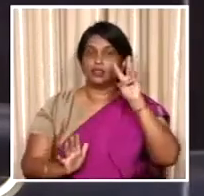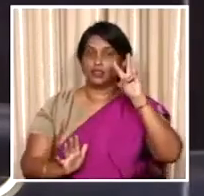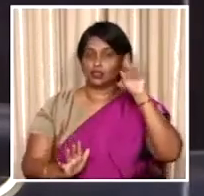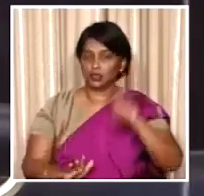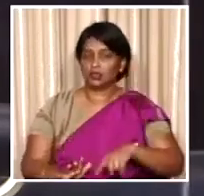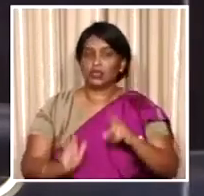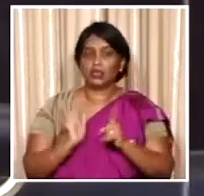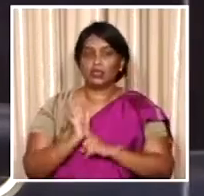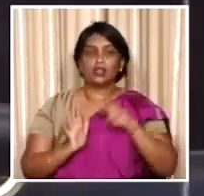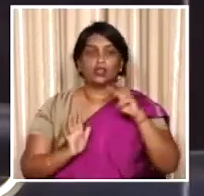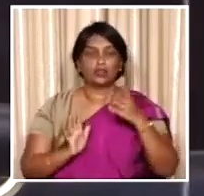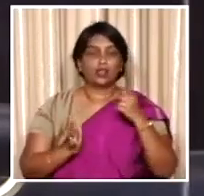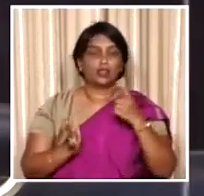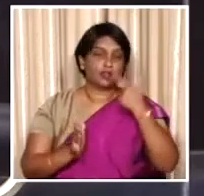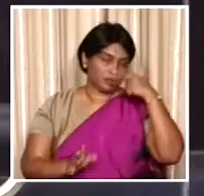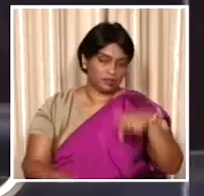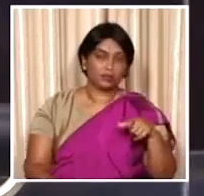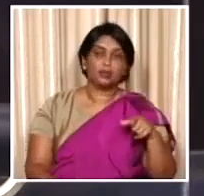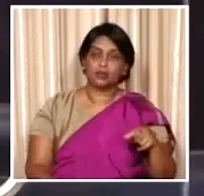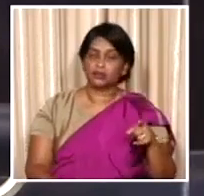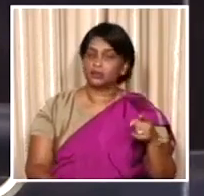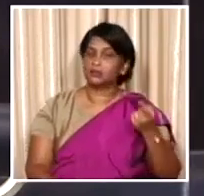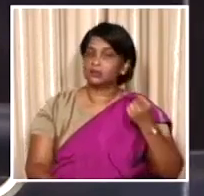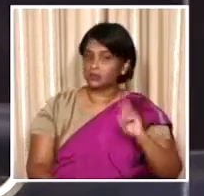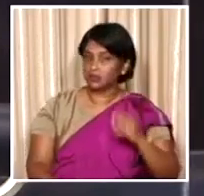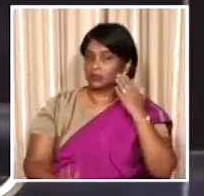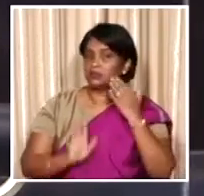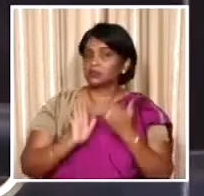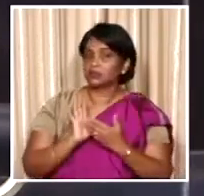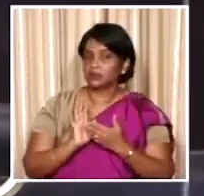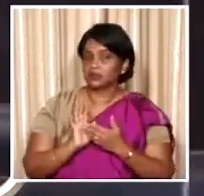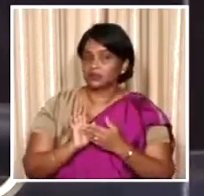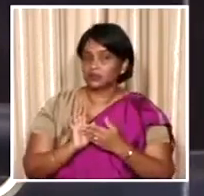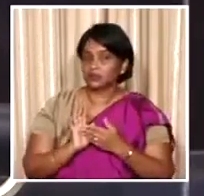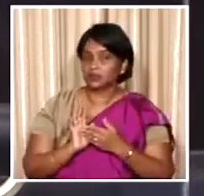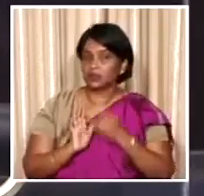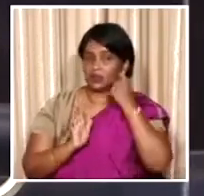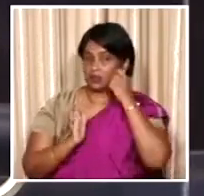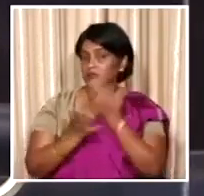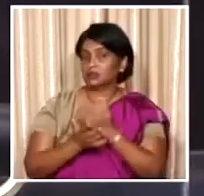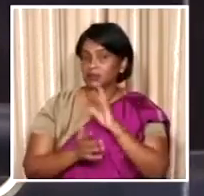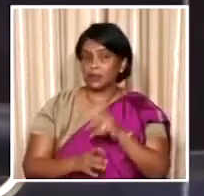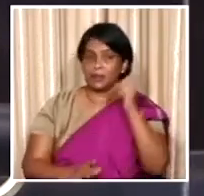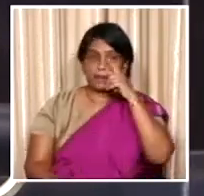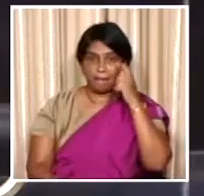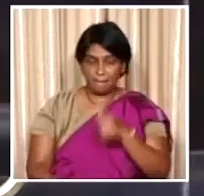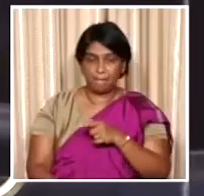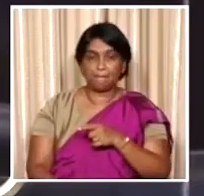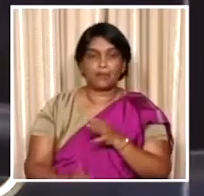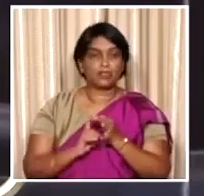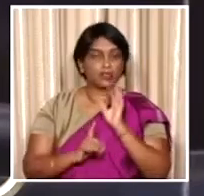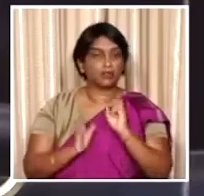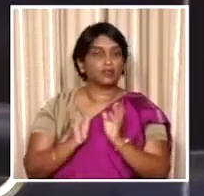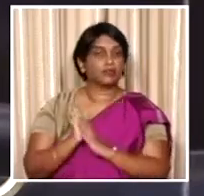573,800 ලීටර් 300 කියලා ඊට පස්සේ ඉදිරිපත් කරලා තියෙනවා මේ යෝජනා කරලා තියෙන පඩිය සභාපතිට